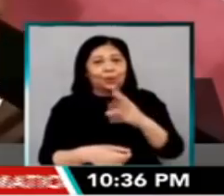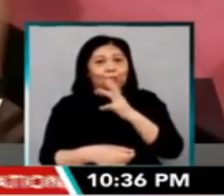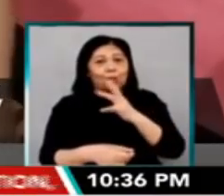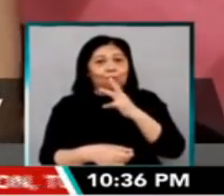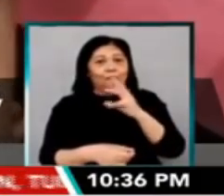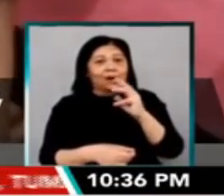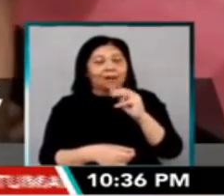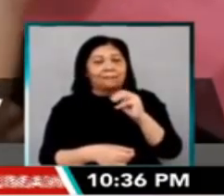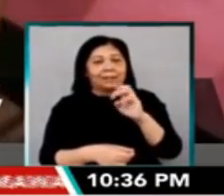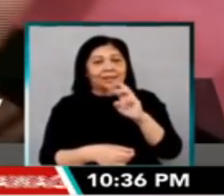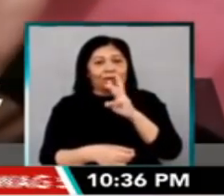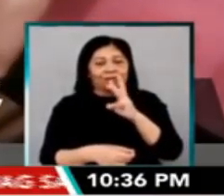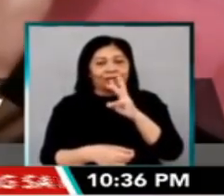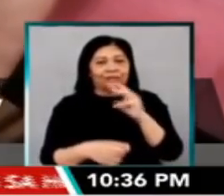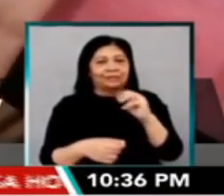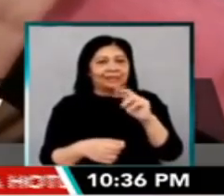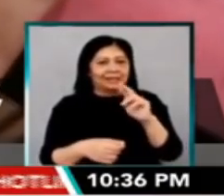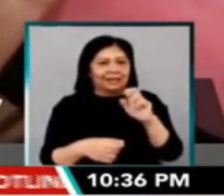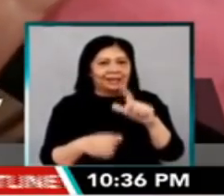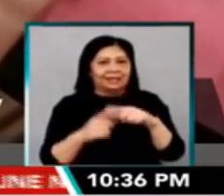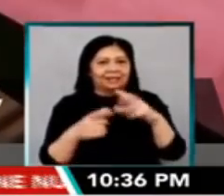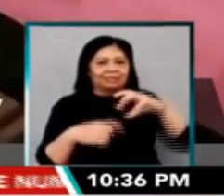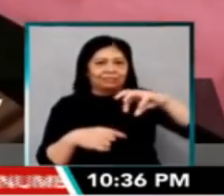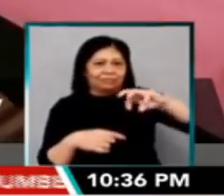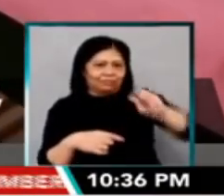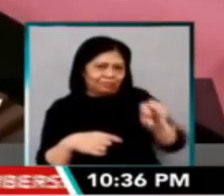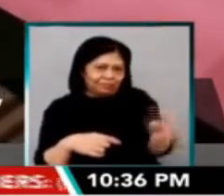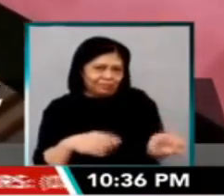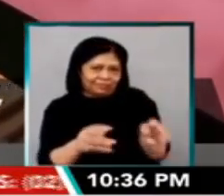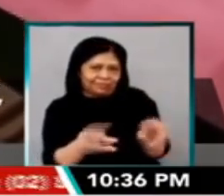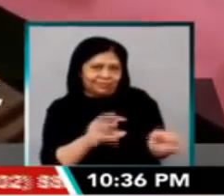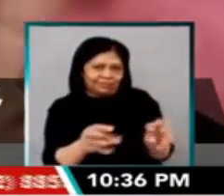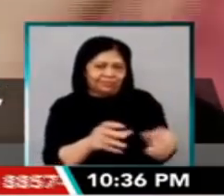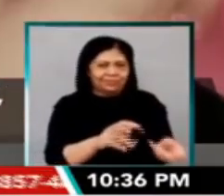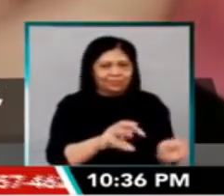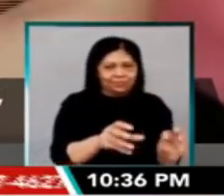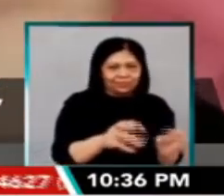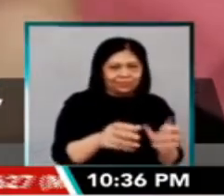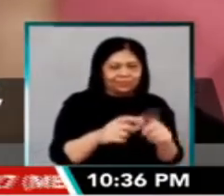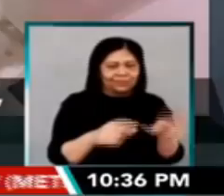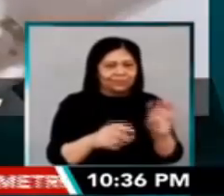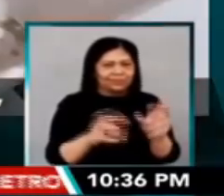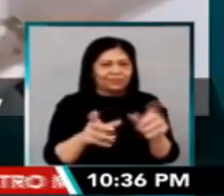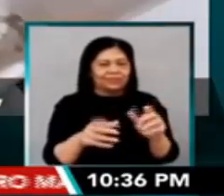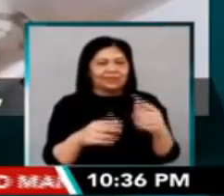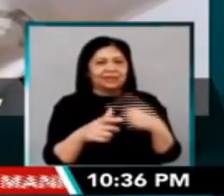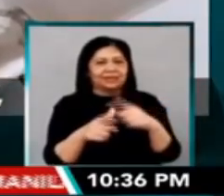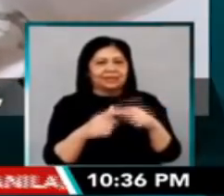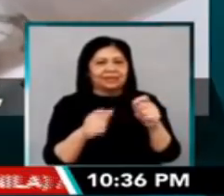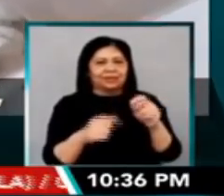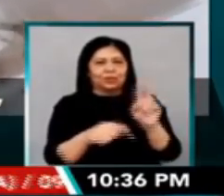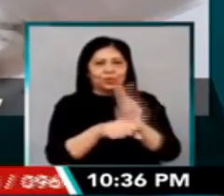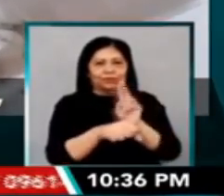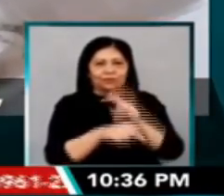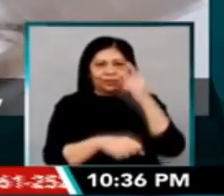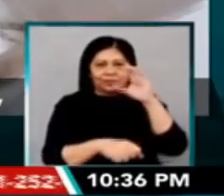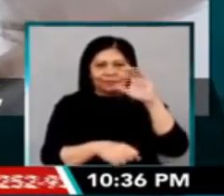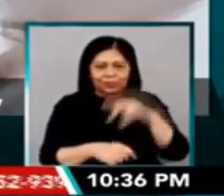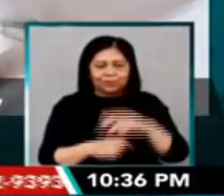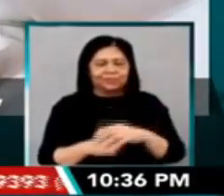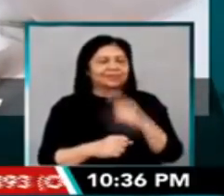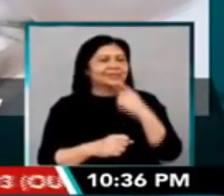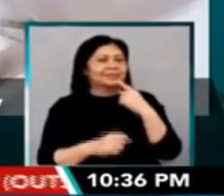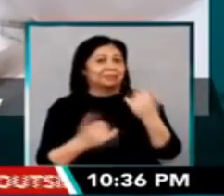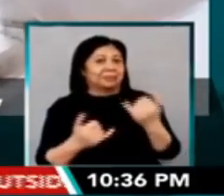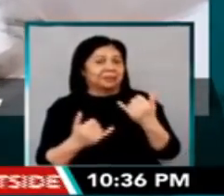Tapos, para maiikot siya, nilagay ko yung mga pop socket sa cellphone. Yung... Ani Margie, ngayong bawal lumabas